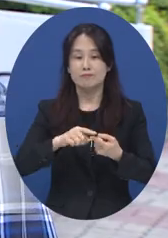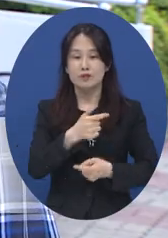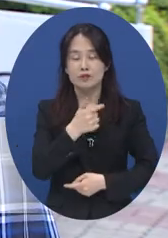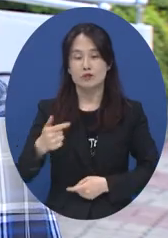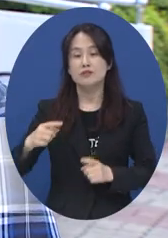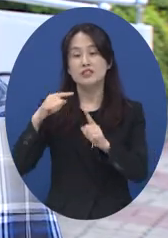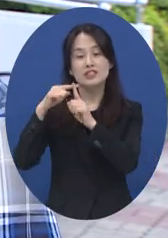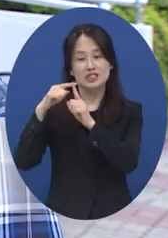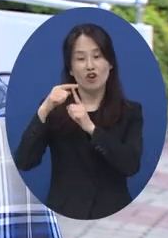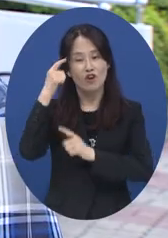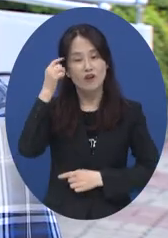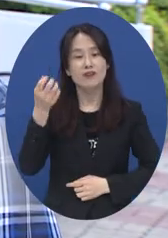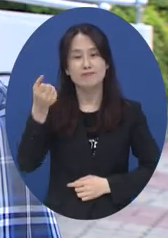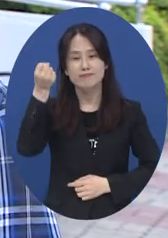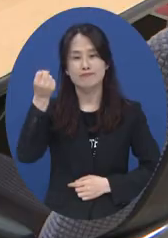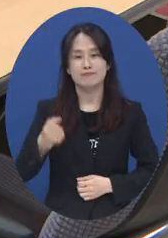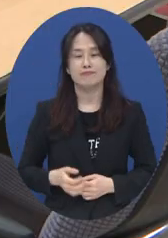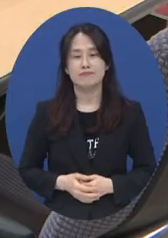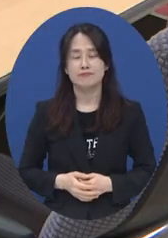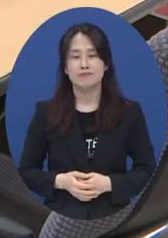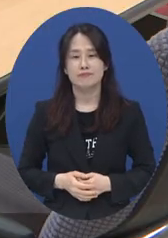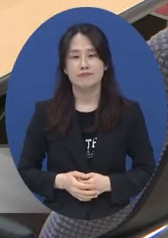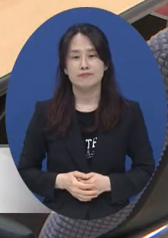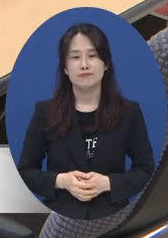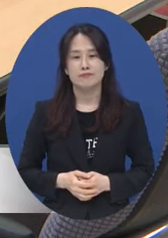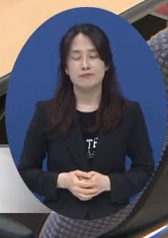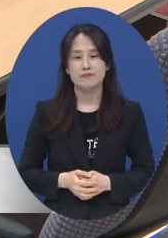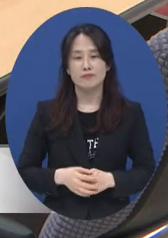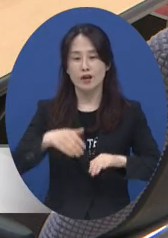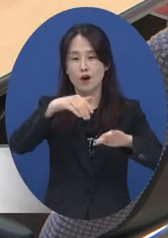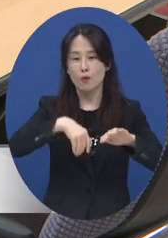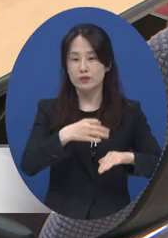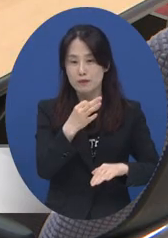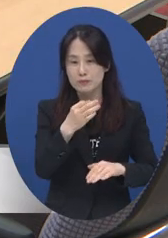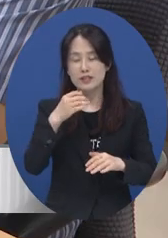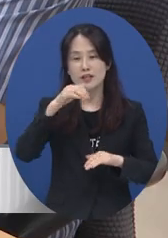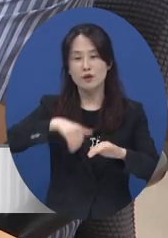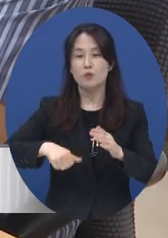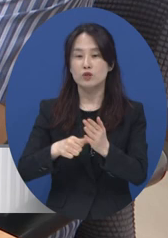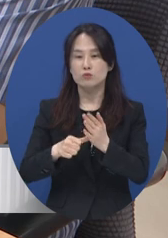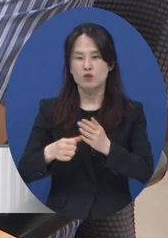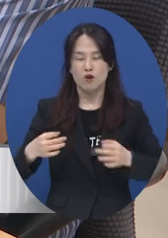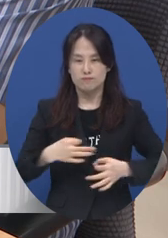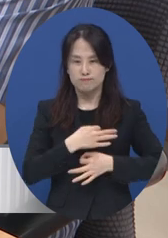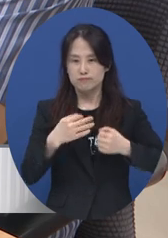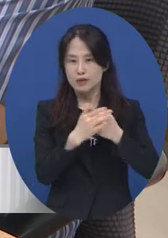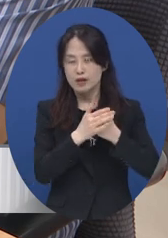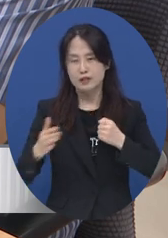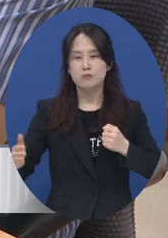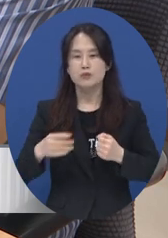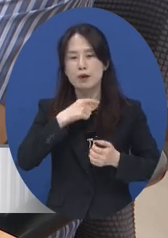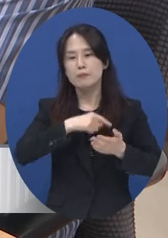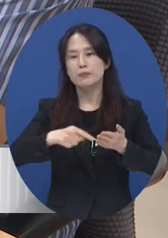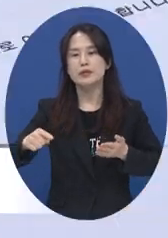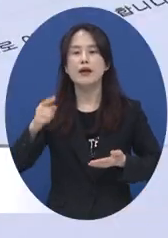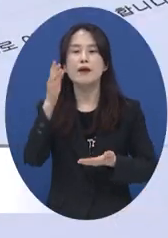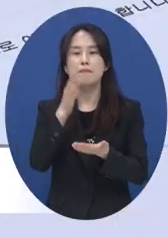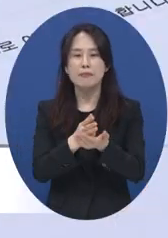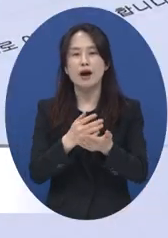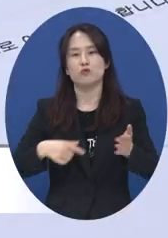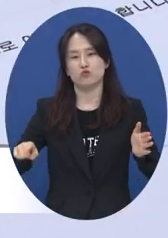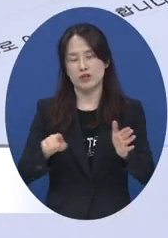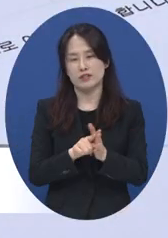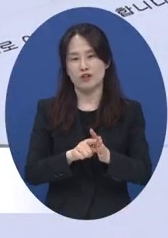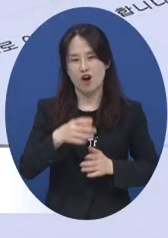공명 영상 겠어 경우도 는 공사비 나 04 푼 집이기 때문에 이 쭈 미니 피해를 입지 않도록 경우 더